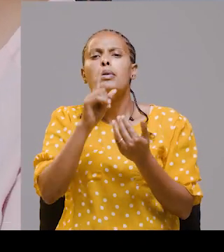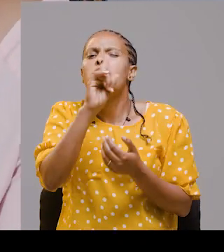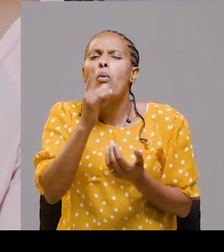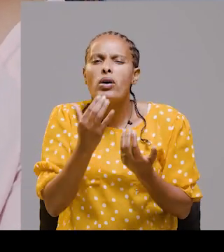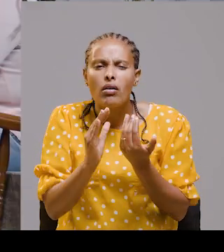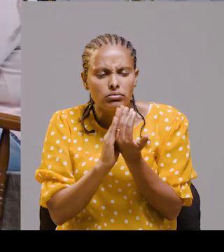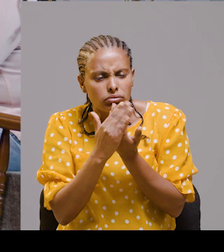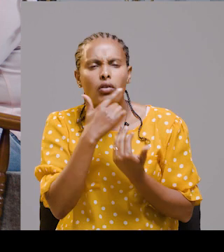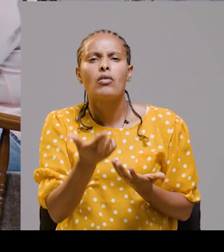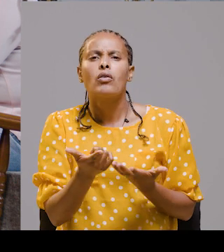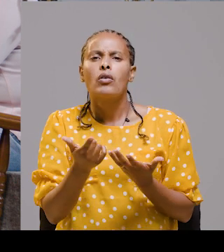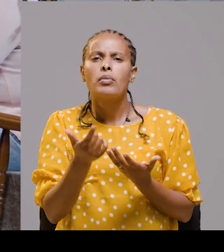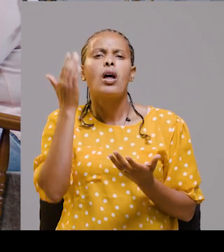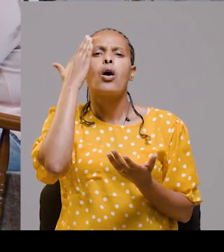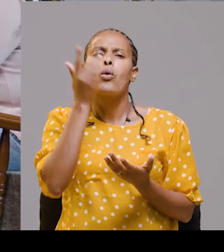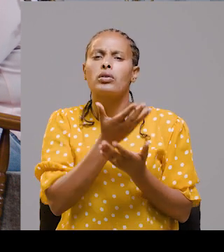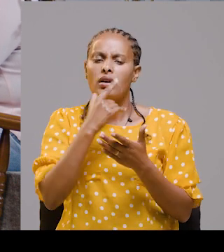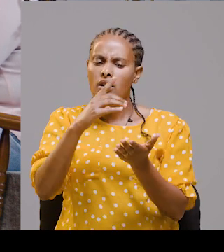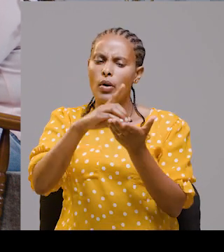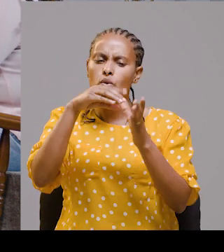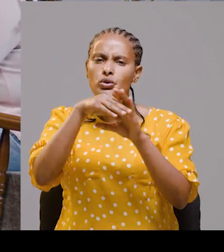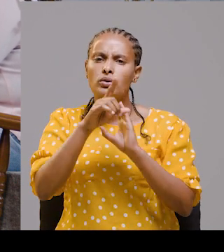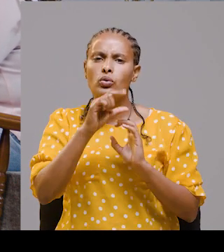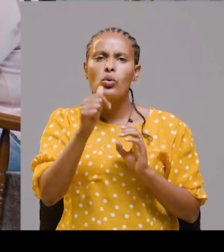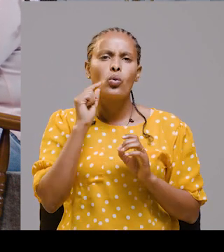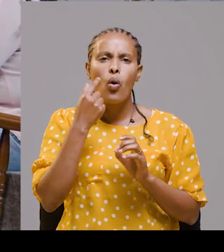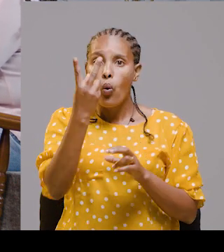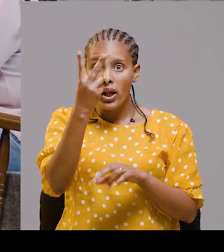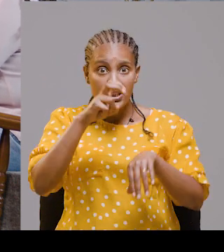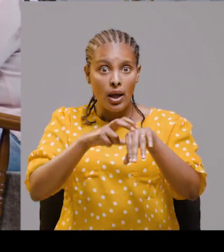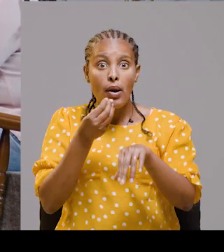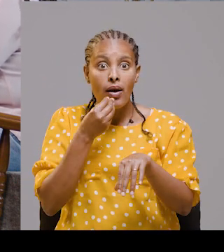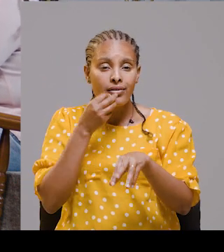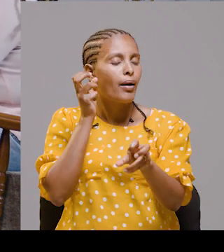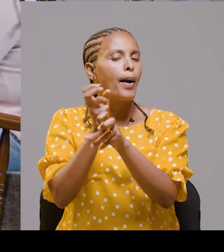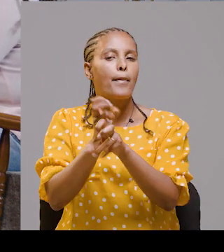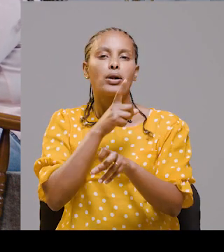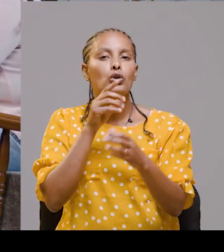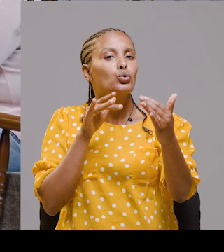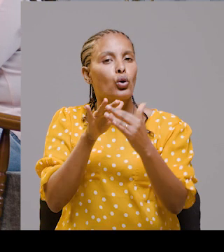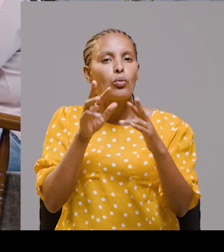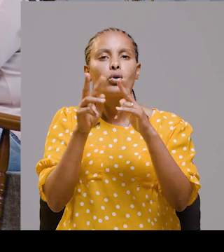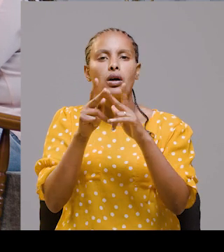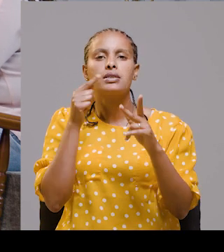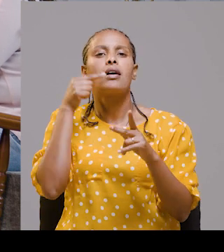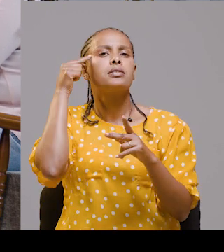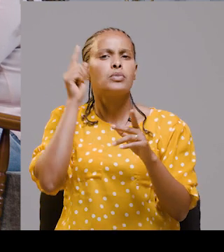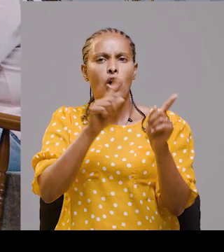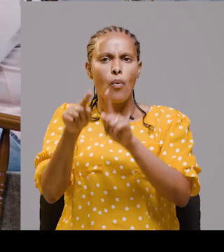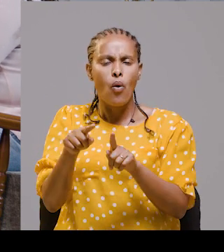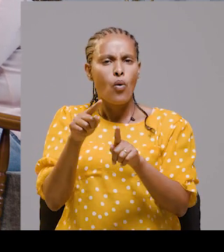የማሳድገው? የምናውቀው ነገር ነው። ከተማ ውስጥ እንኳን በቀን 2 መብላት እንኳን በጣም ከባድ እየሆነ መጥቷና ጦርነት ቦታዎችን ደግሞ